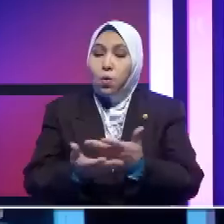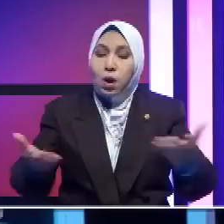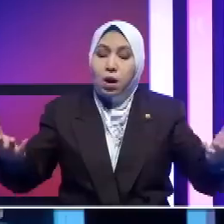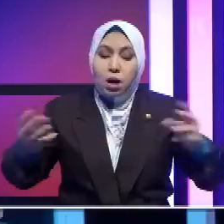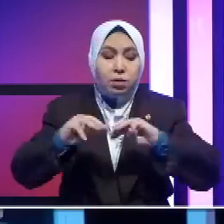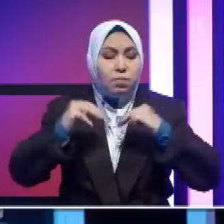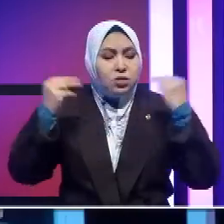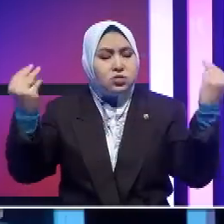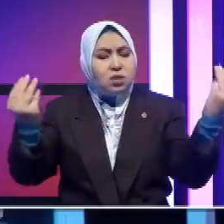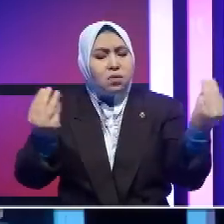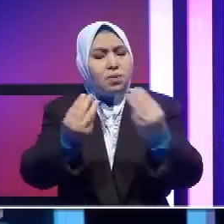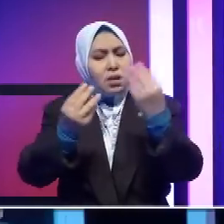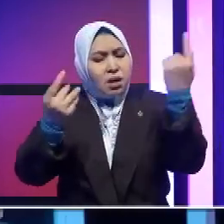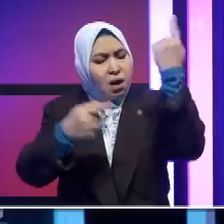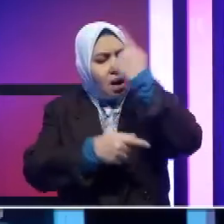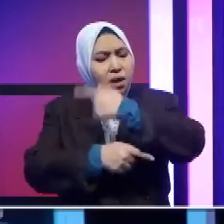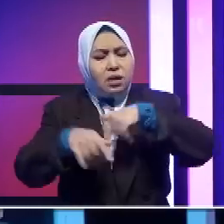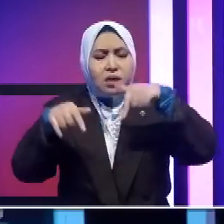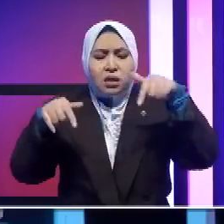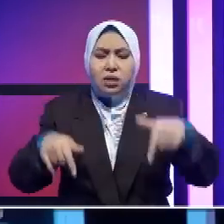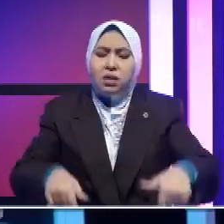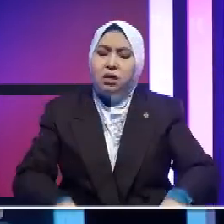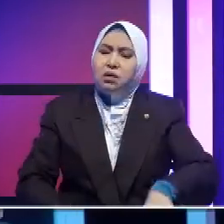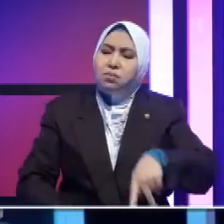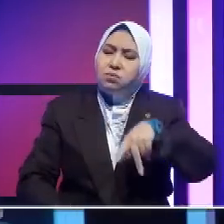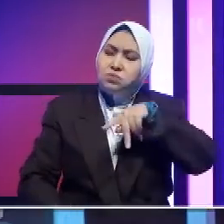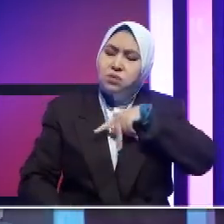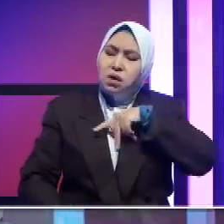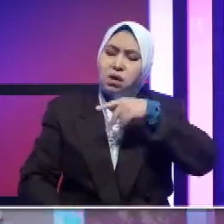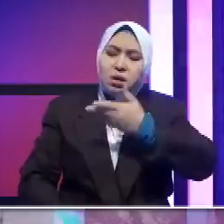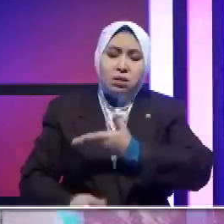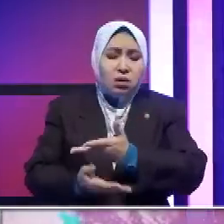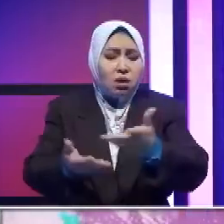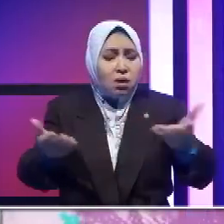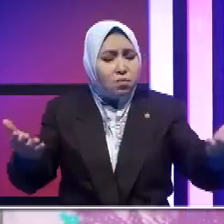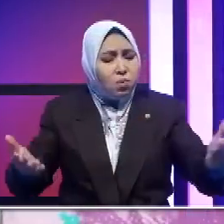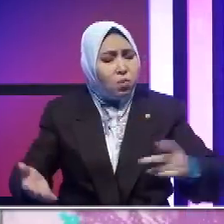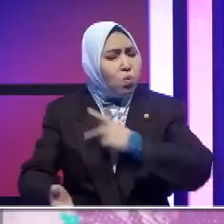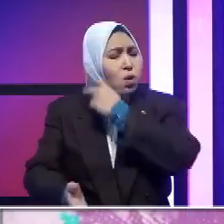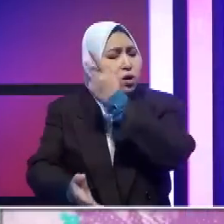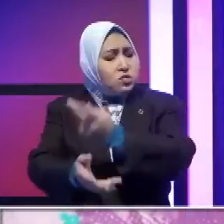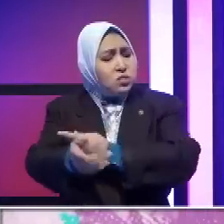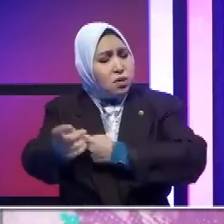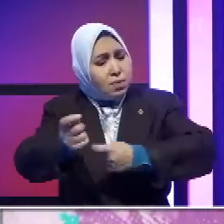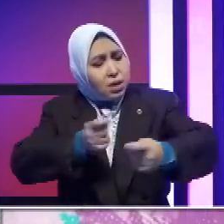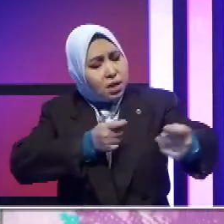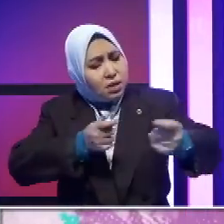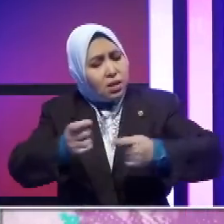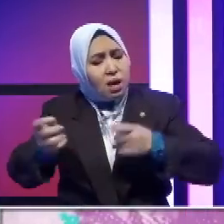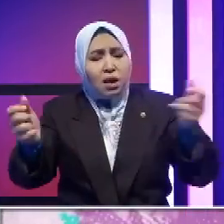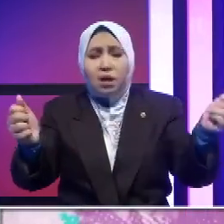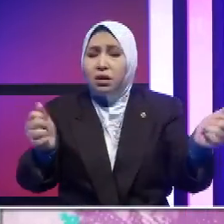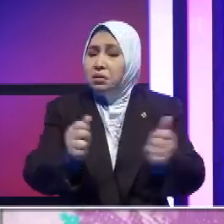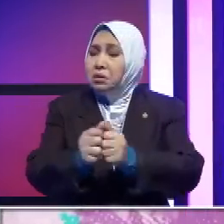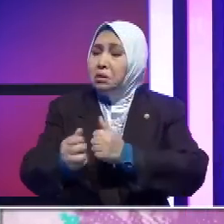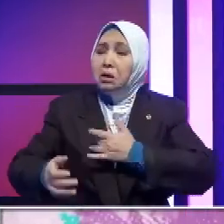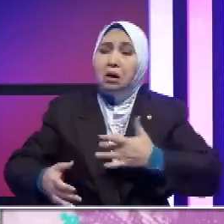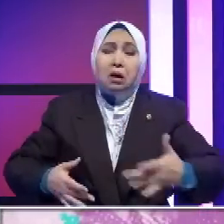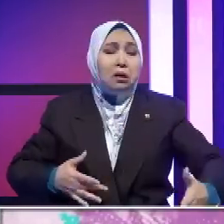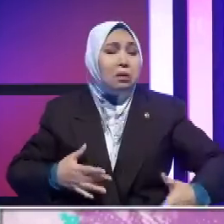قوم لكم الملك اليوم ظاهرين في